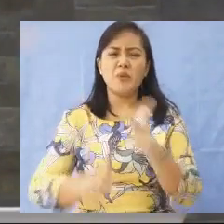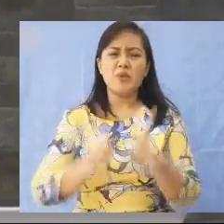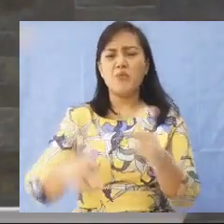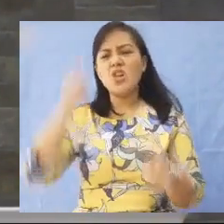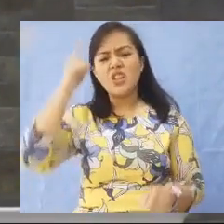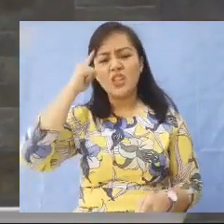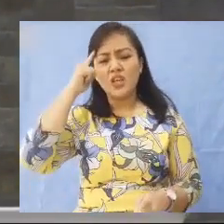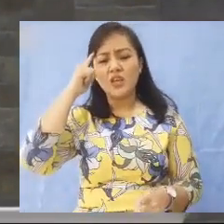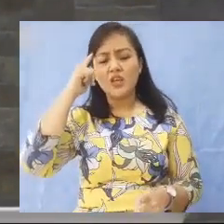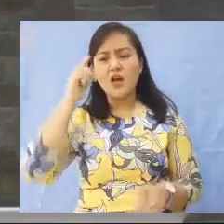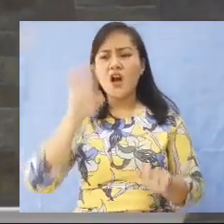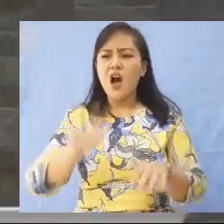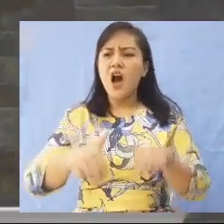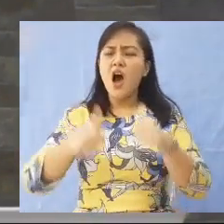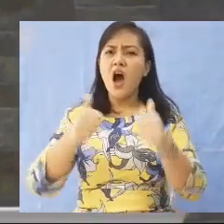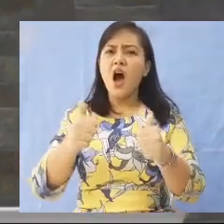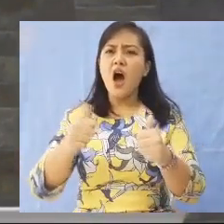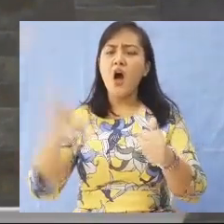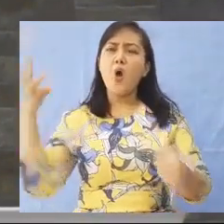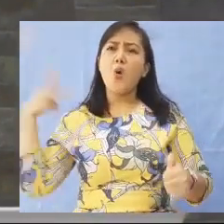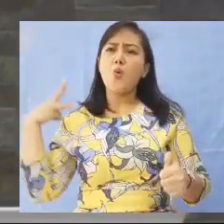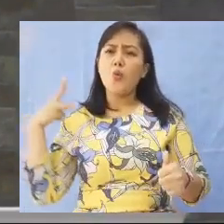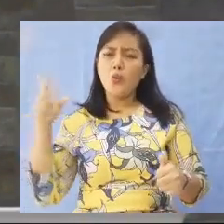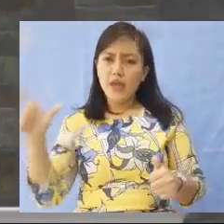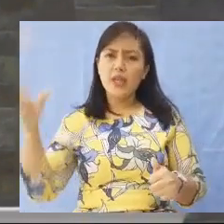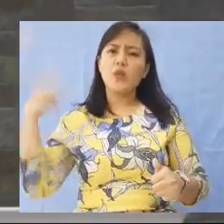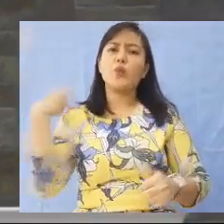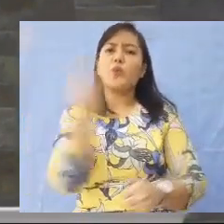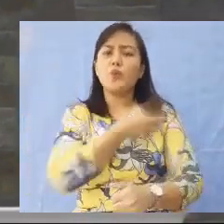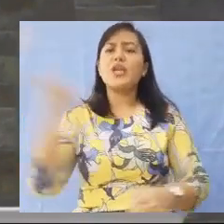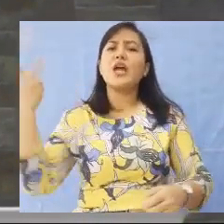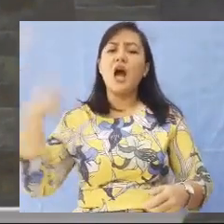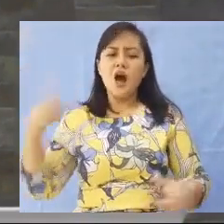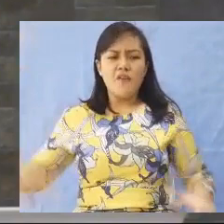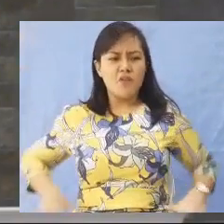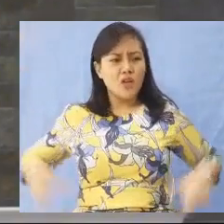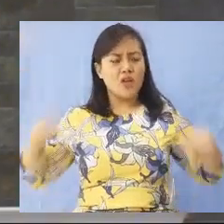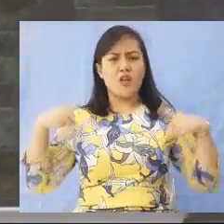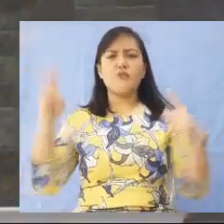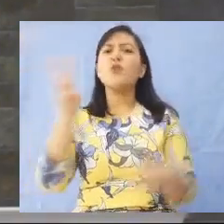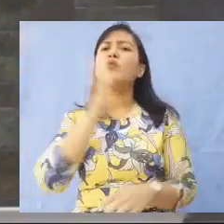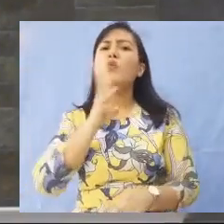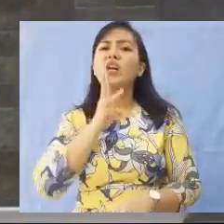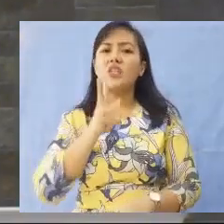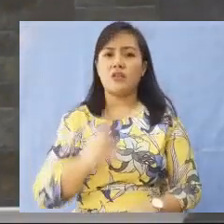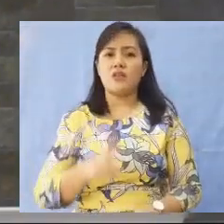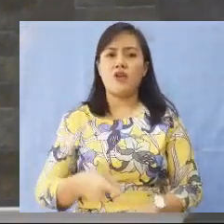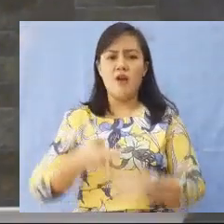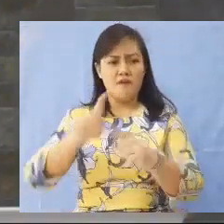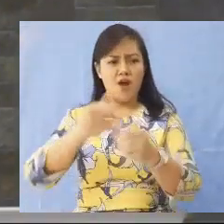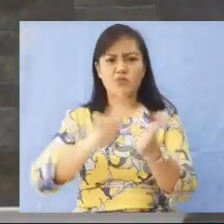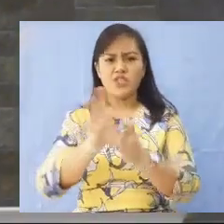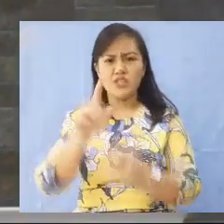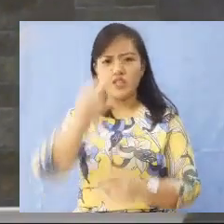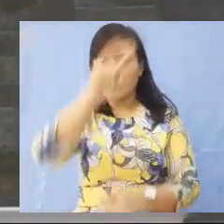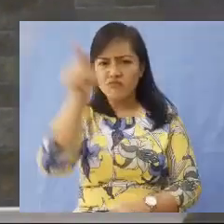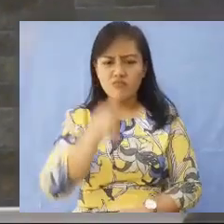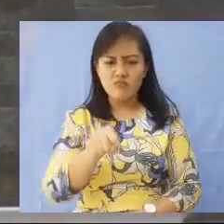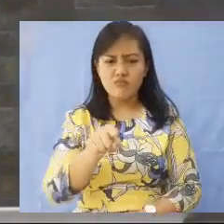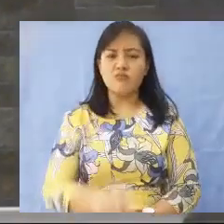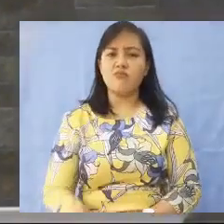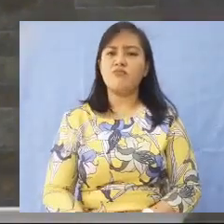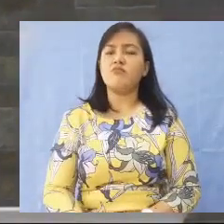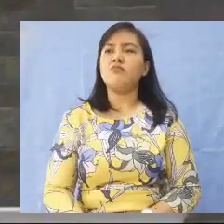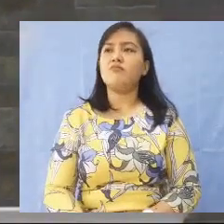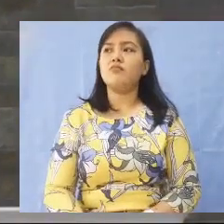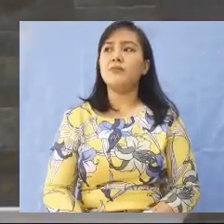mula sa aming katawan ay magkakaroon ng living waters, a rivers of living water. Alam